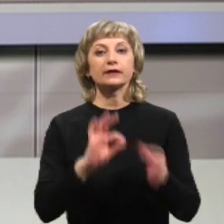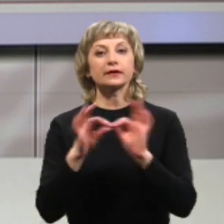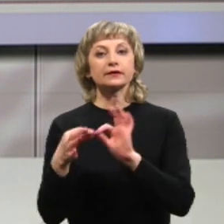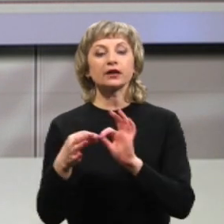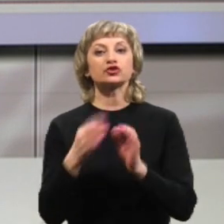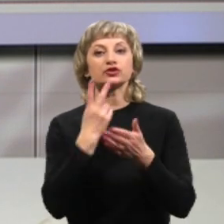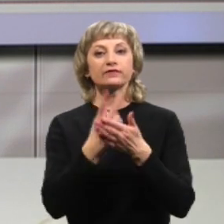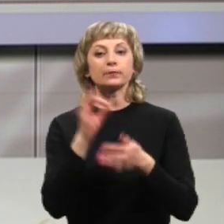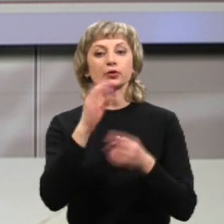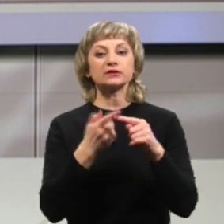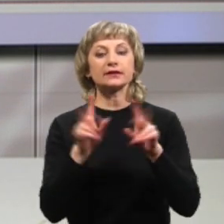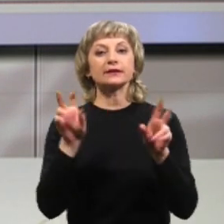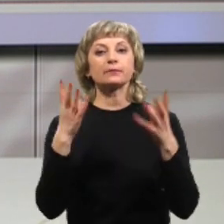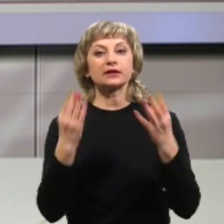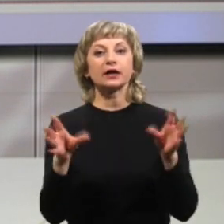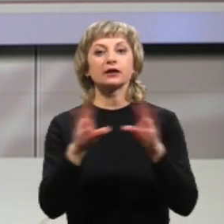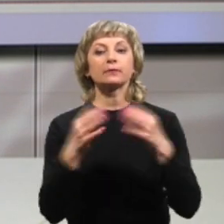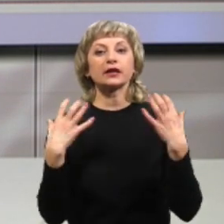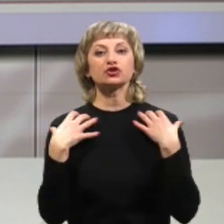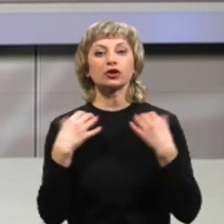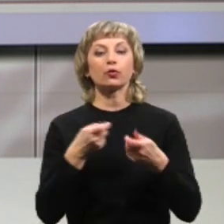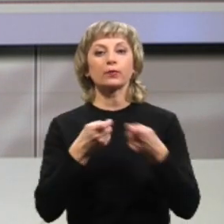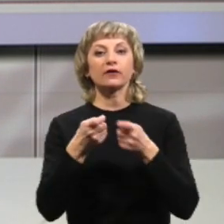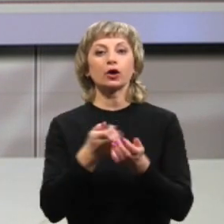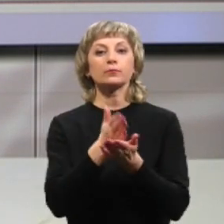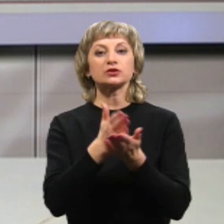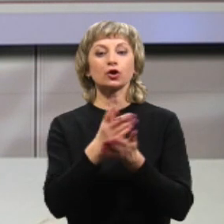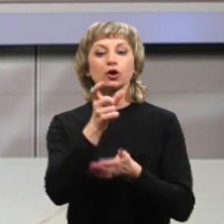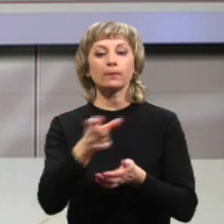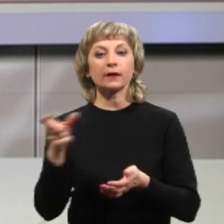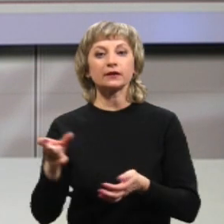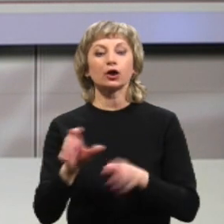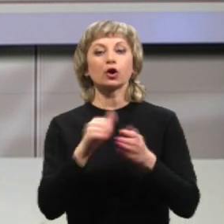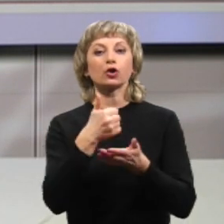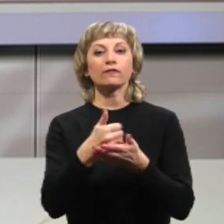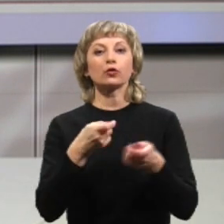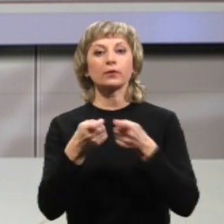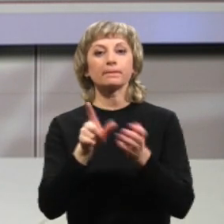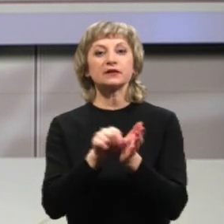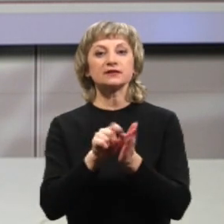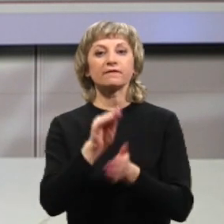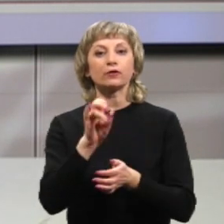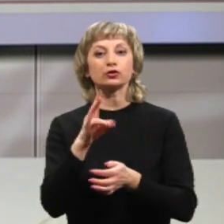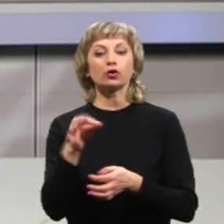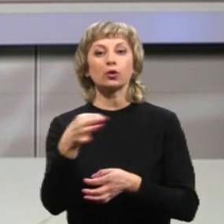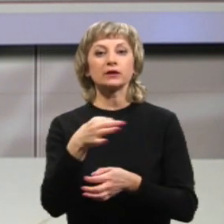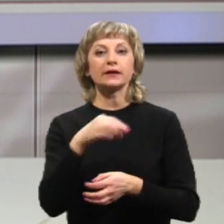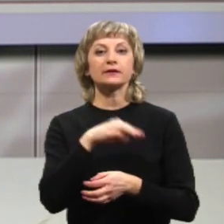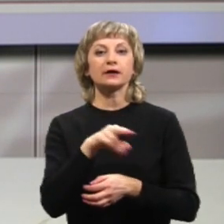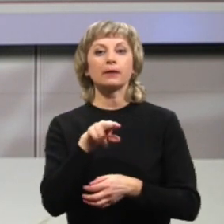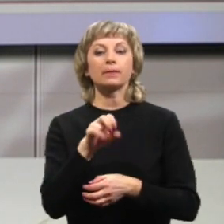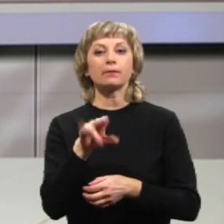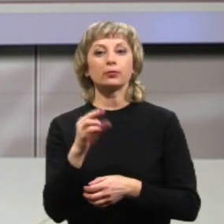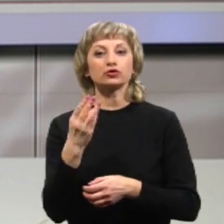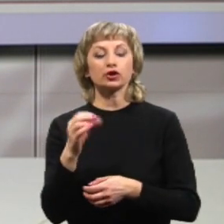Детальніше дивіться про це у темі дня разом з начальницею управління обслуговування громадян головного управління пенсійного фонду в області Тетяною